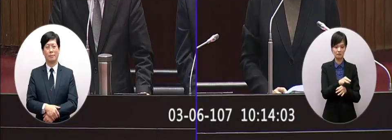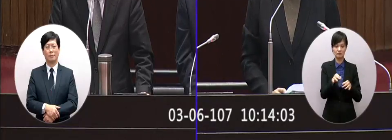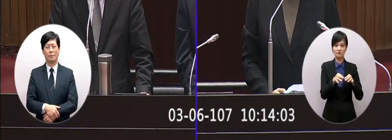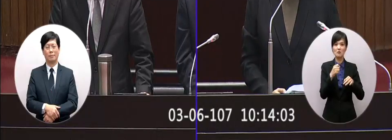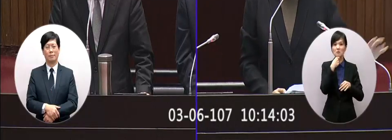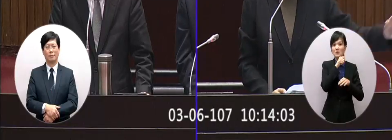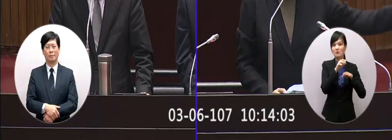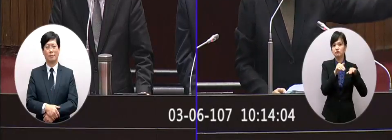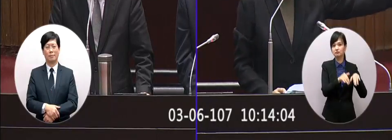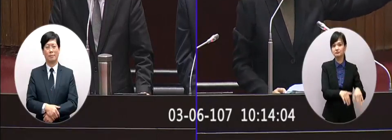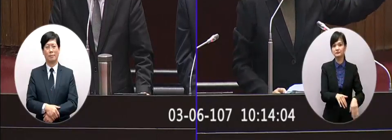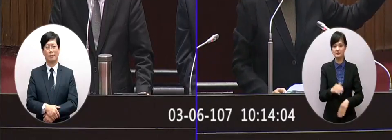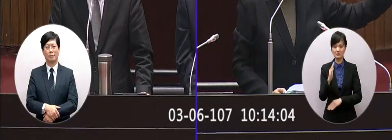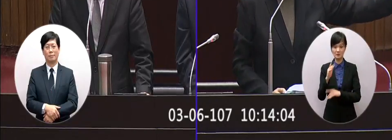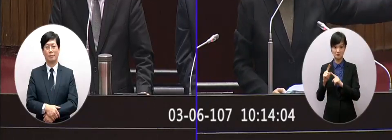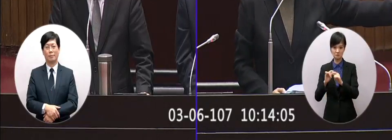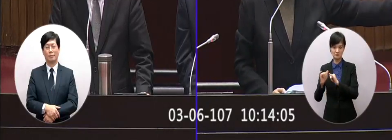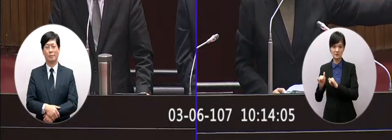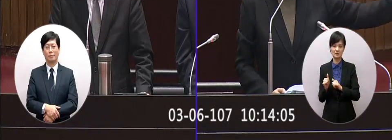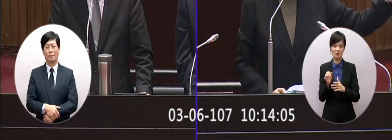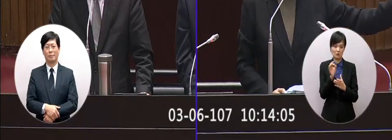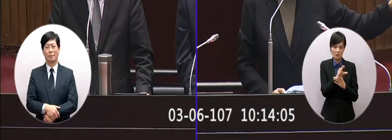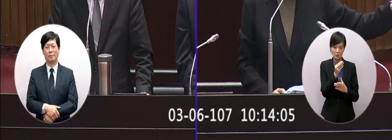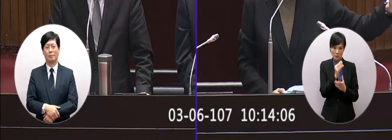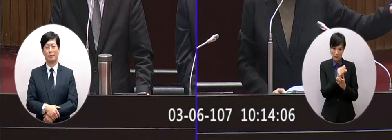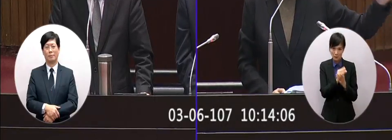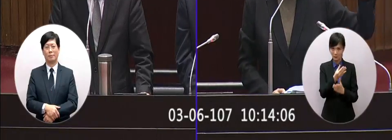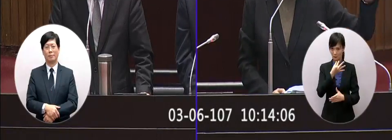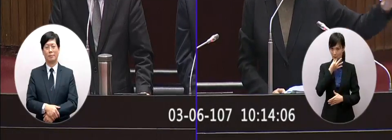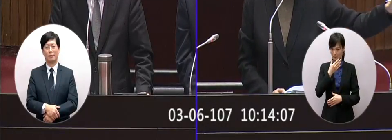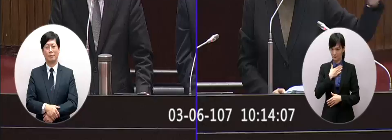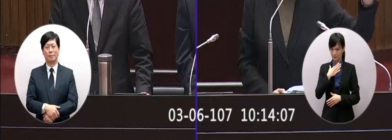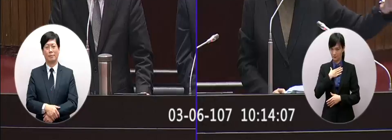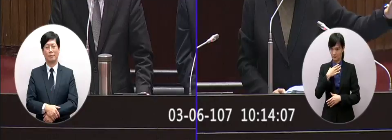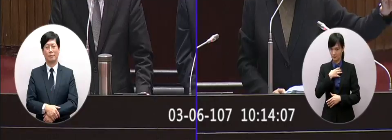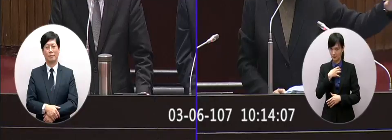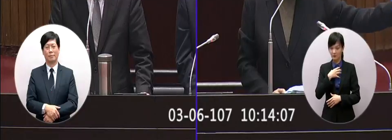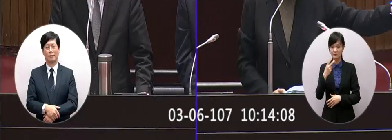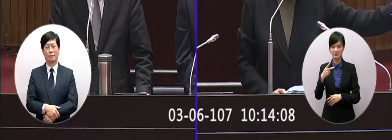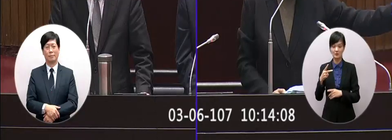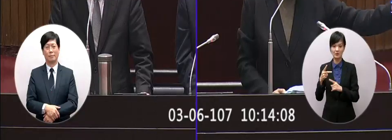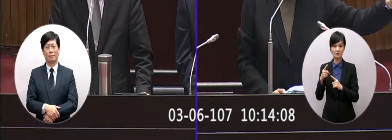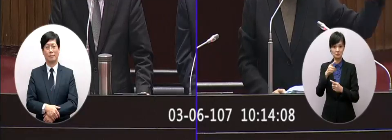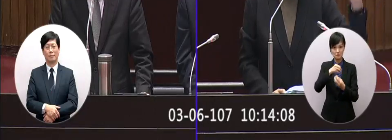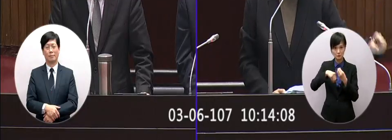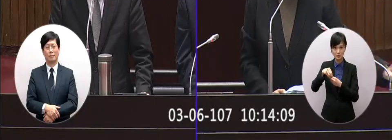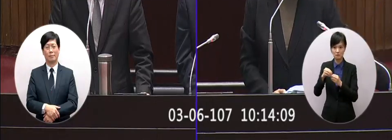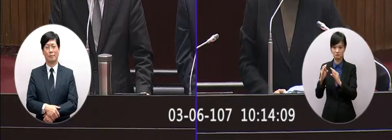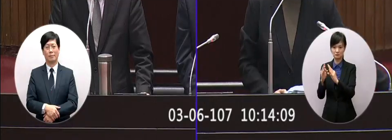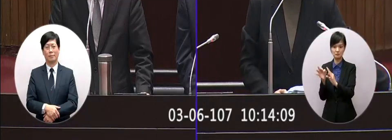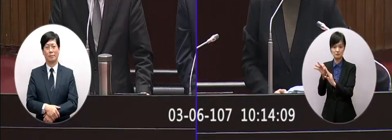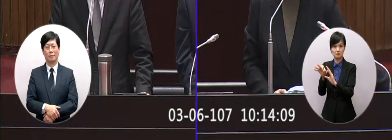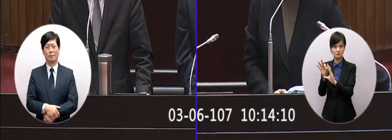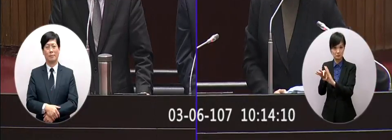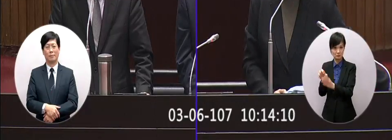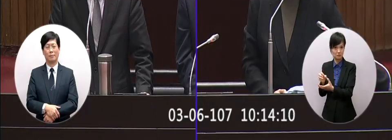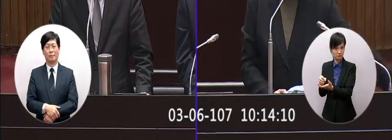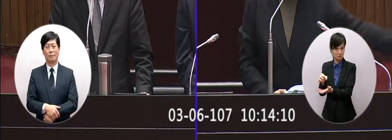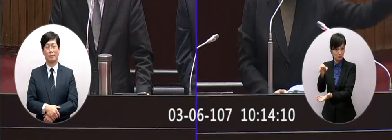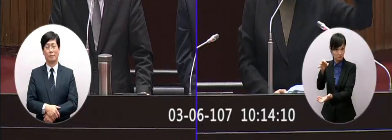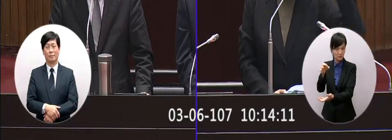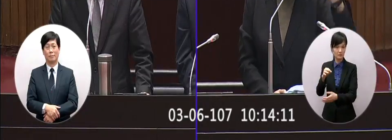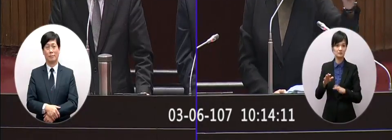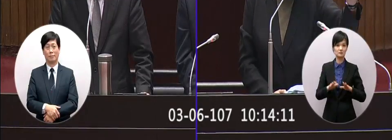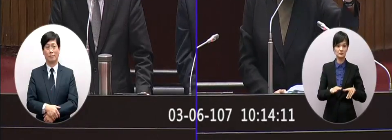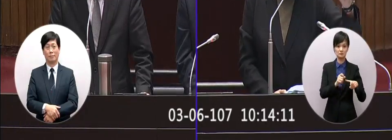所以绝大部分的钱放在银行。这几天有非常多的大企业也说，目前银行我们有多少